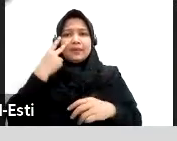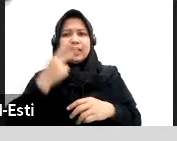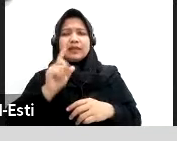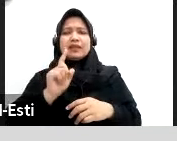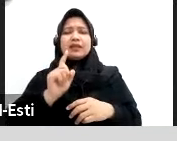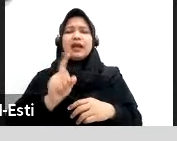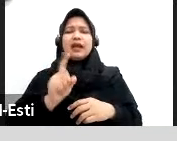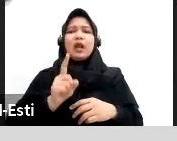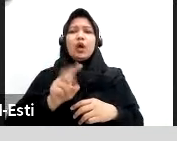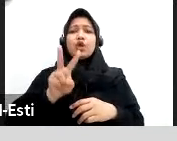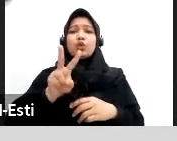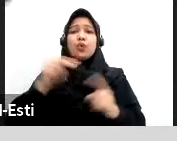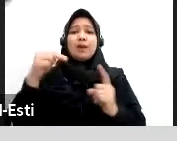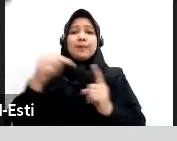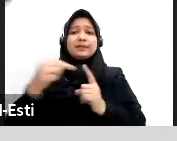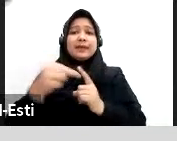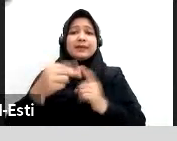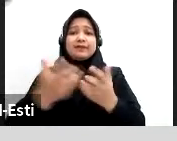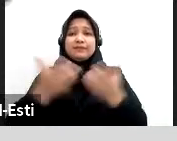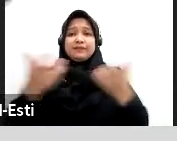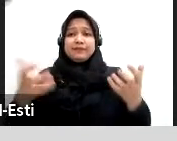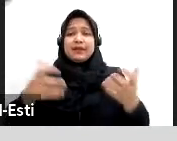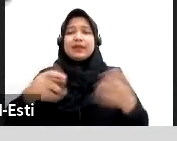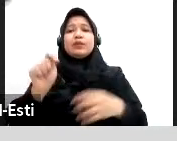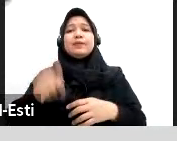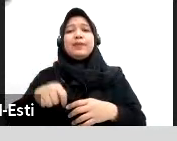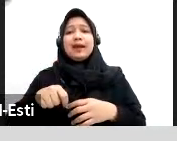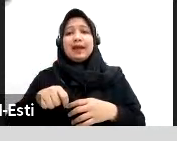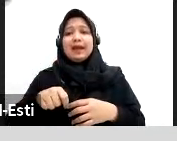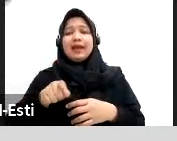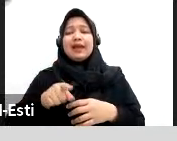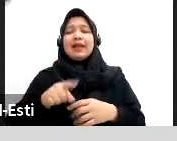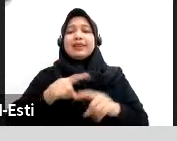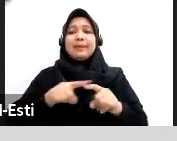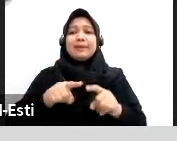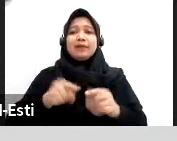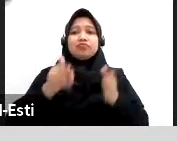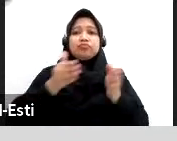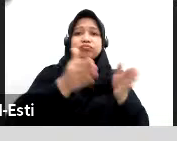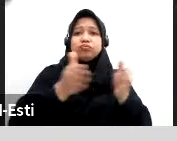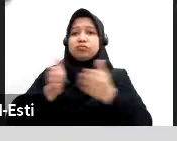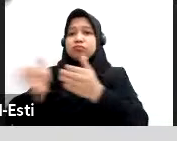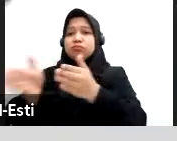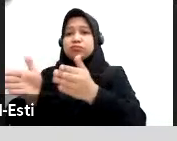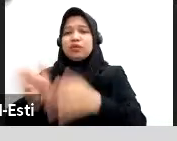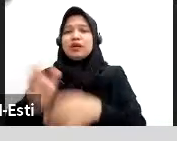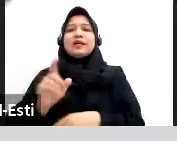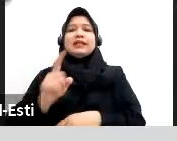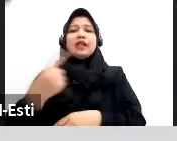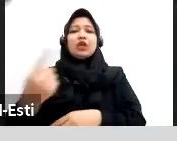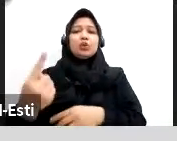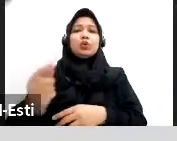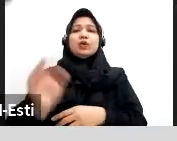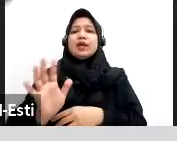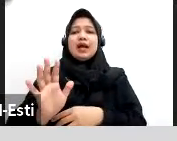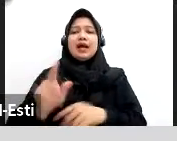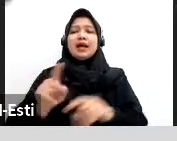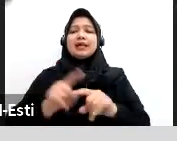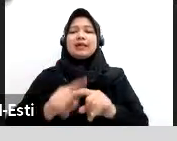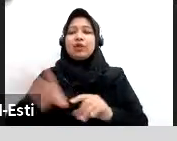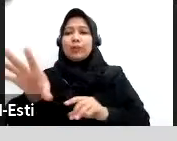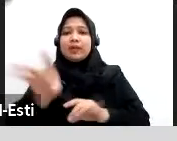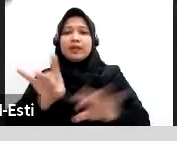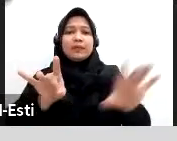2/3 ini yang kemudian digunakan tapi tidak cenderung ke salah satu tidak memilih ke dalam salah satu